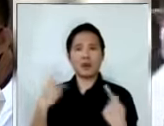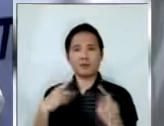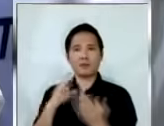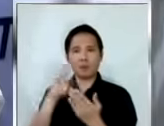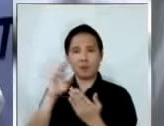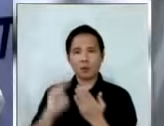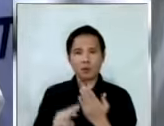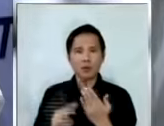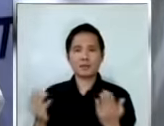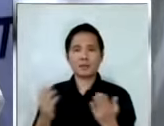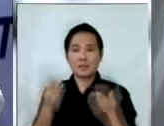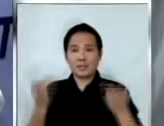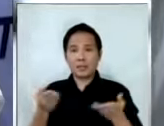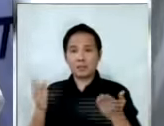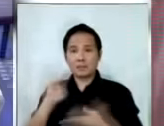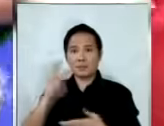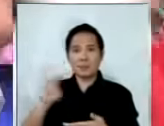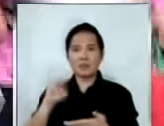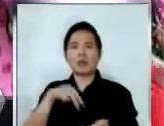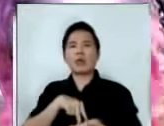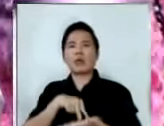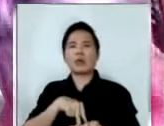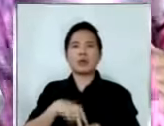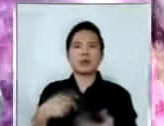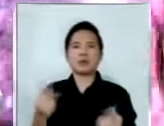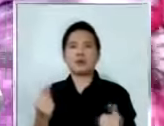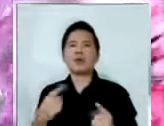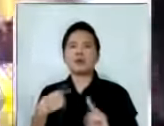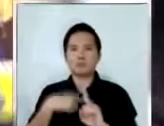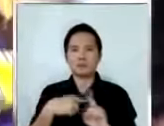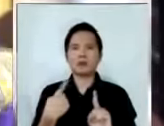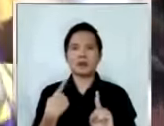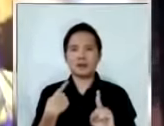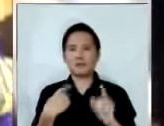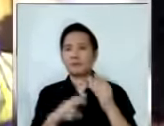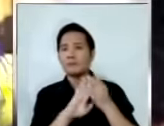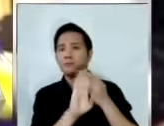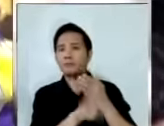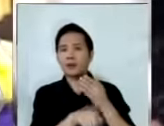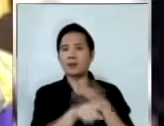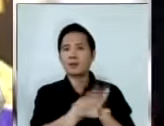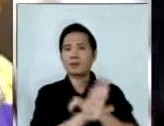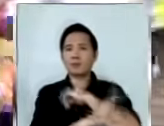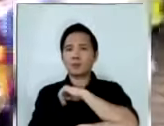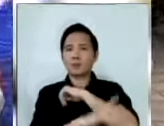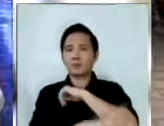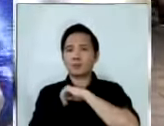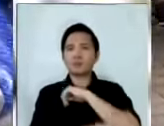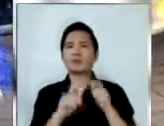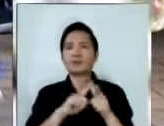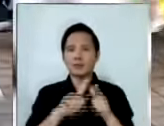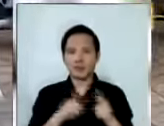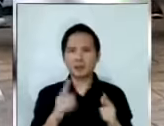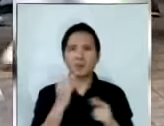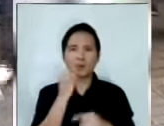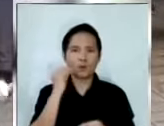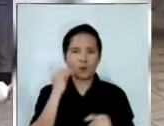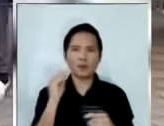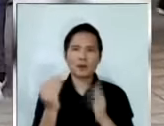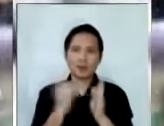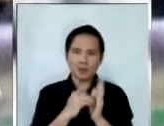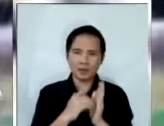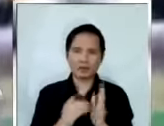Maynila, at Balik Provincial Program na para naman sa mga nais na magtrabaho at manirahan na sa probinsya. Suspendido muna ang Balik Provincial